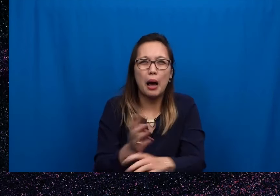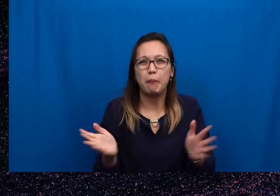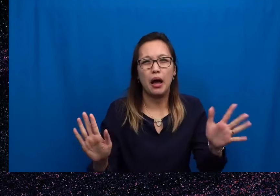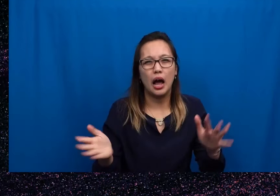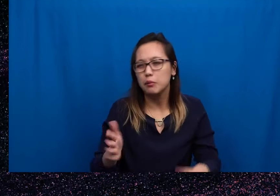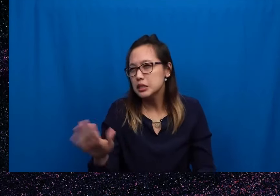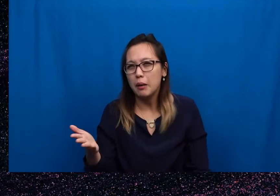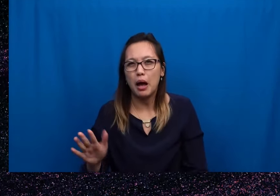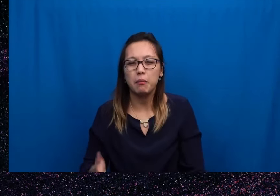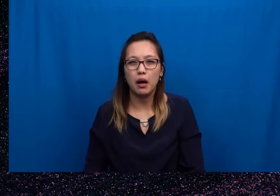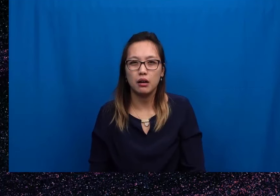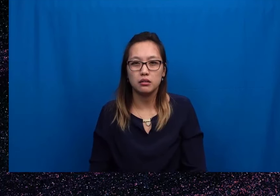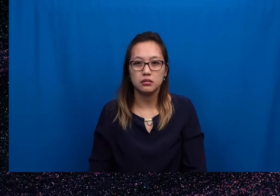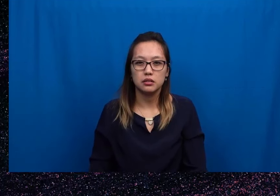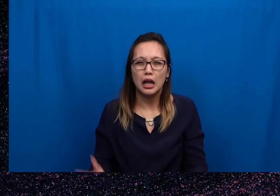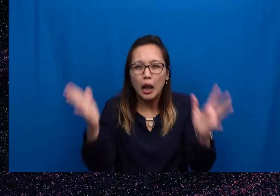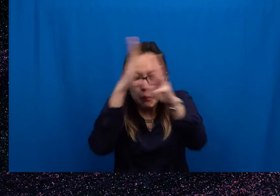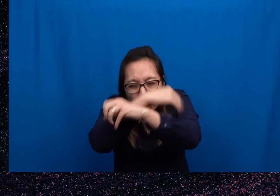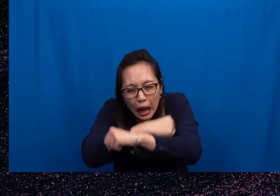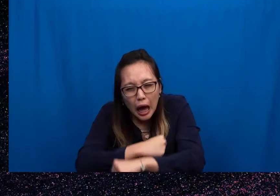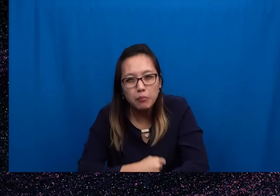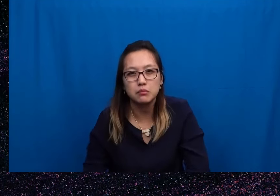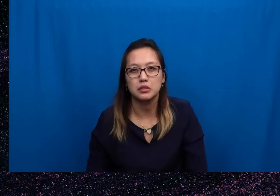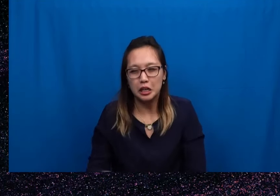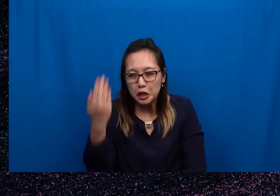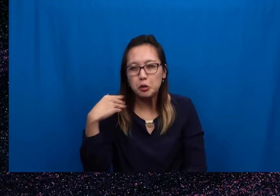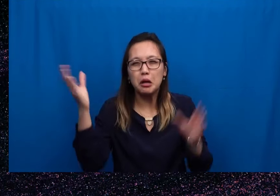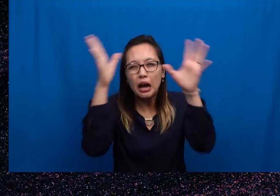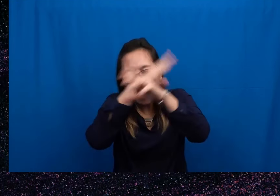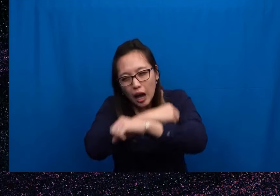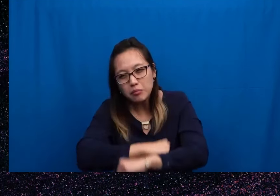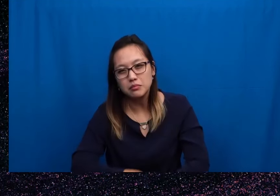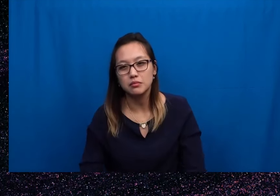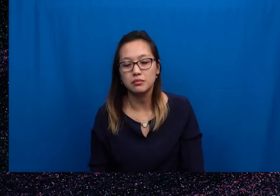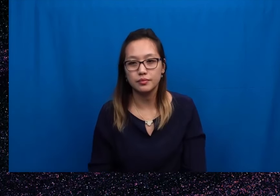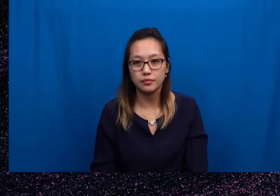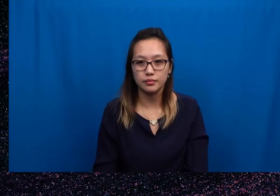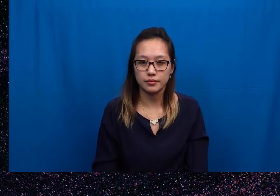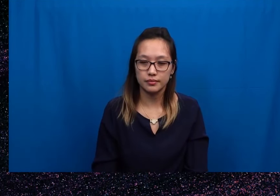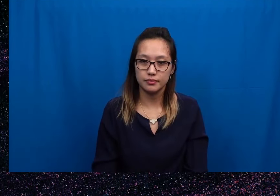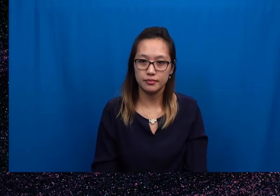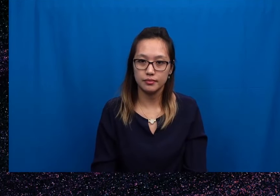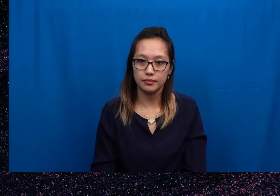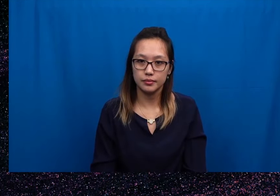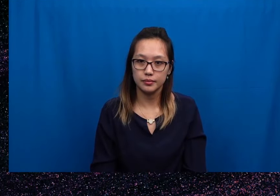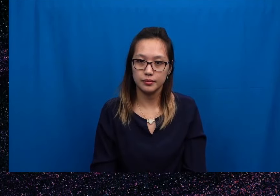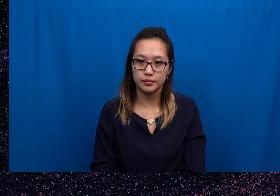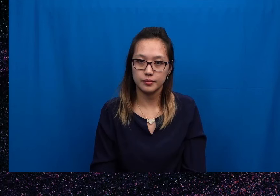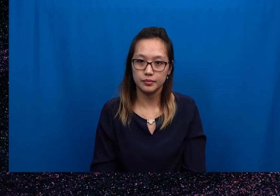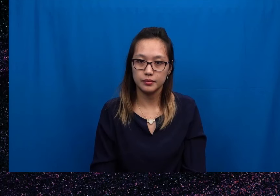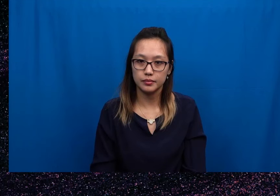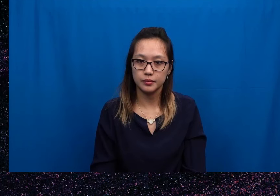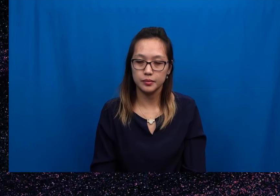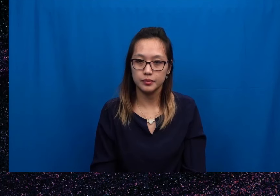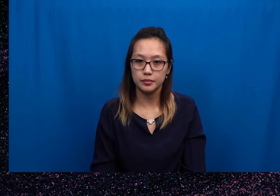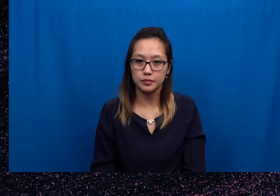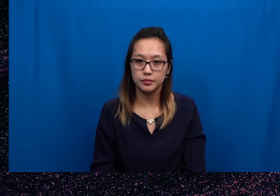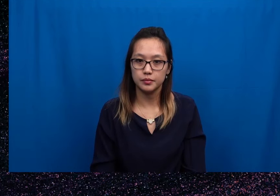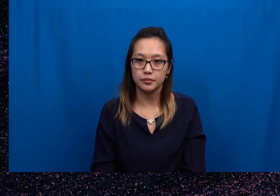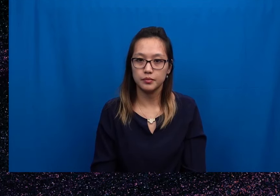maksudnya? Izinkan saya menjelaskan secara kronologis kebenaran ini dimulai dari Roma pasal 6